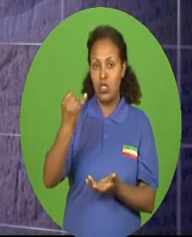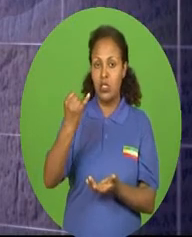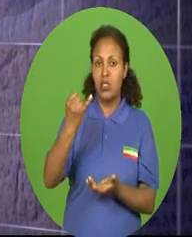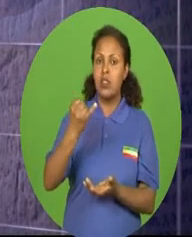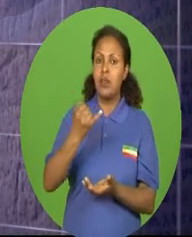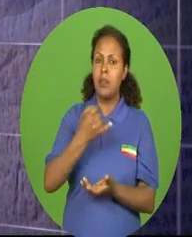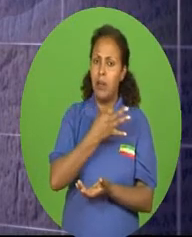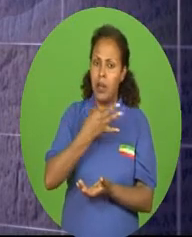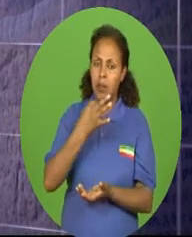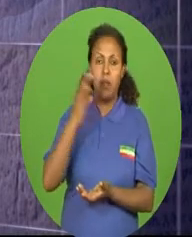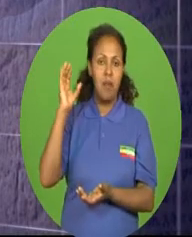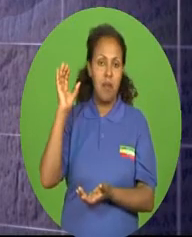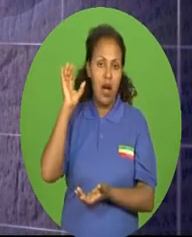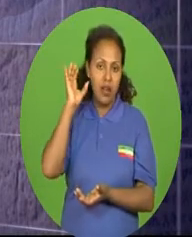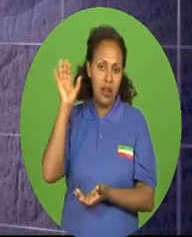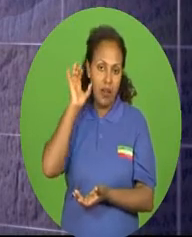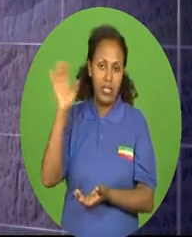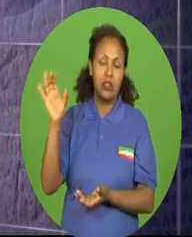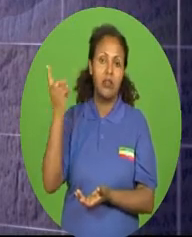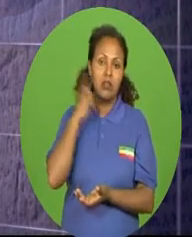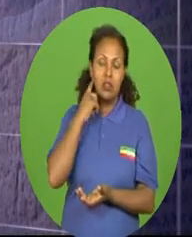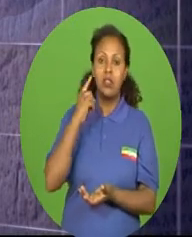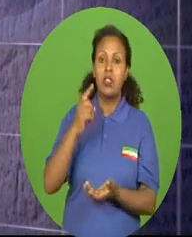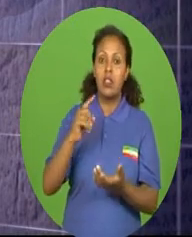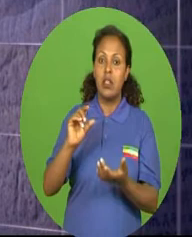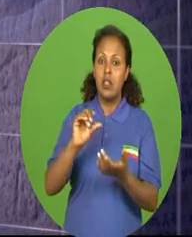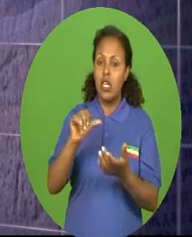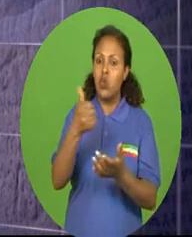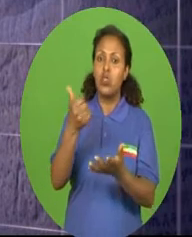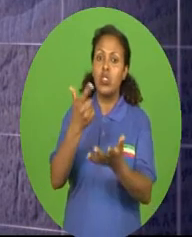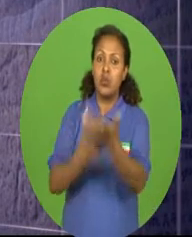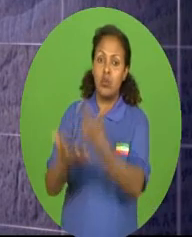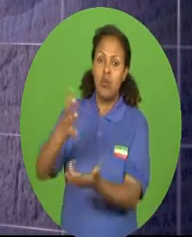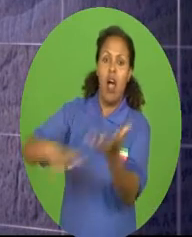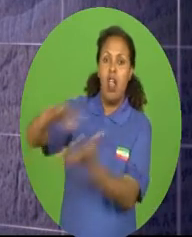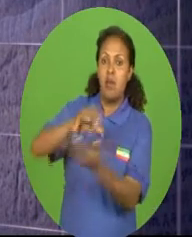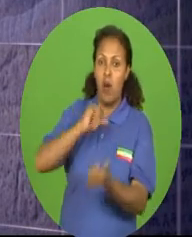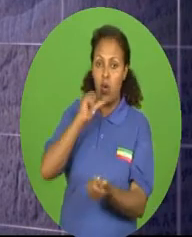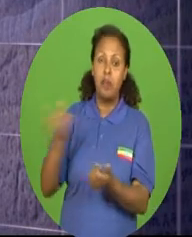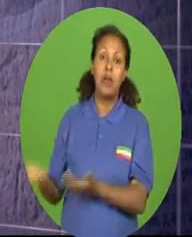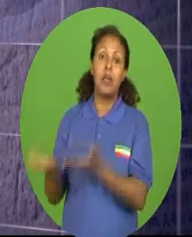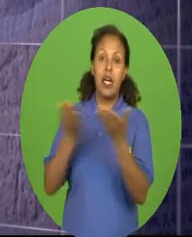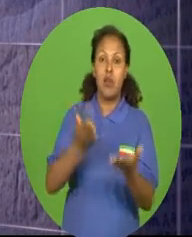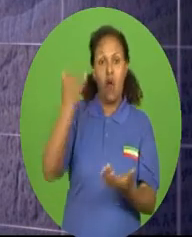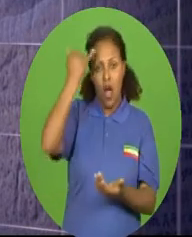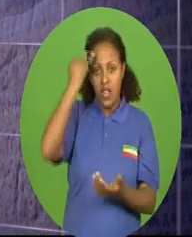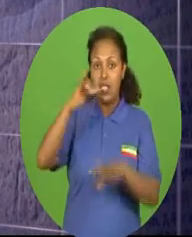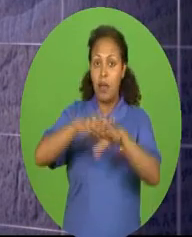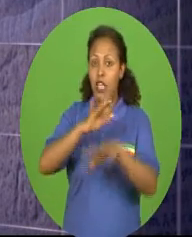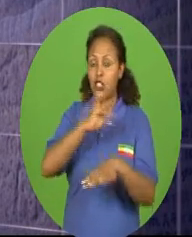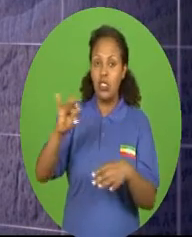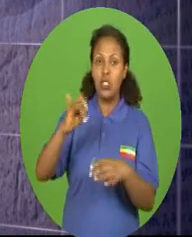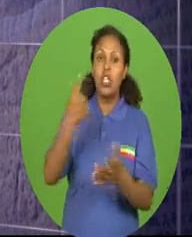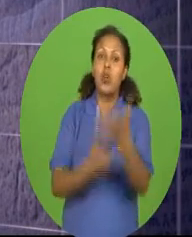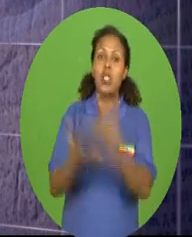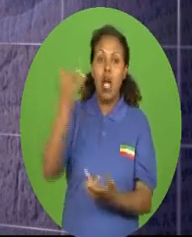ሐሳቦችን በጥሞና ማዳመጥ የሌሎች ቡድኖችን የውይይት ሂደት አለማወቅ በሚቀርበው ሐሳብ ላይ